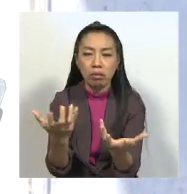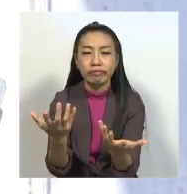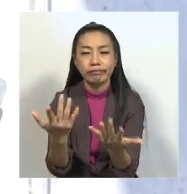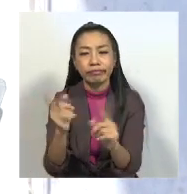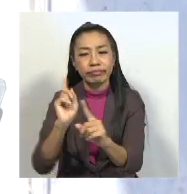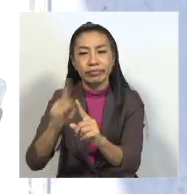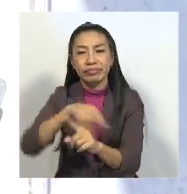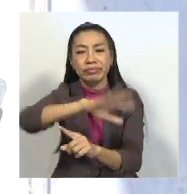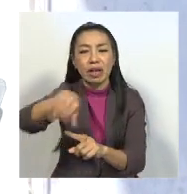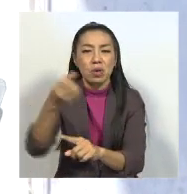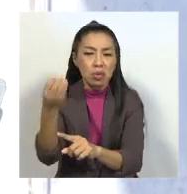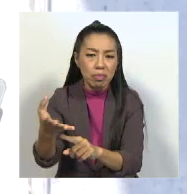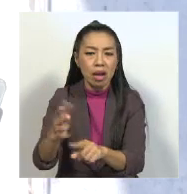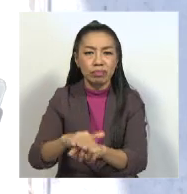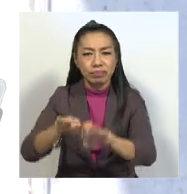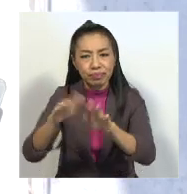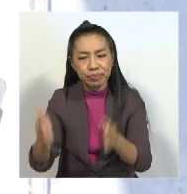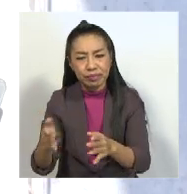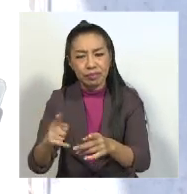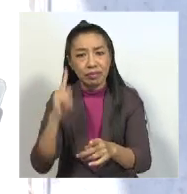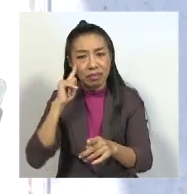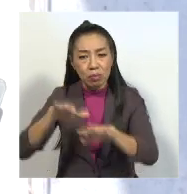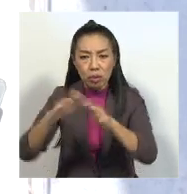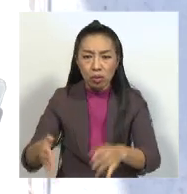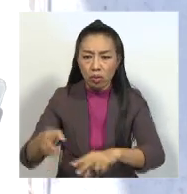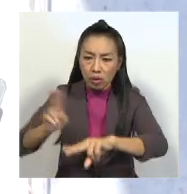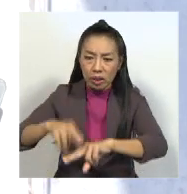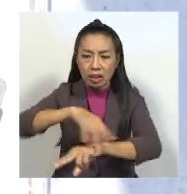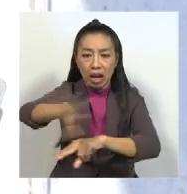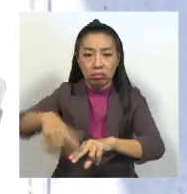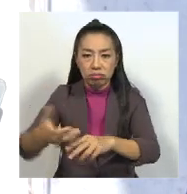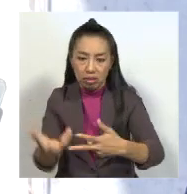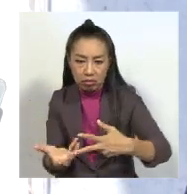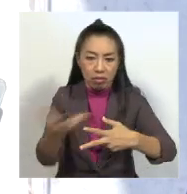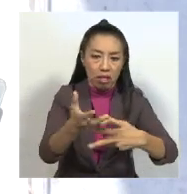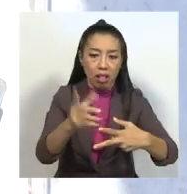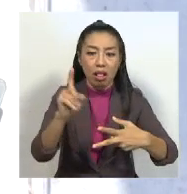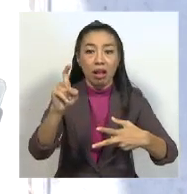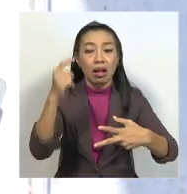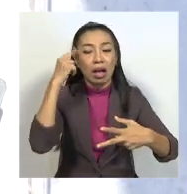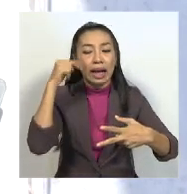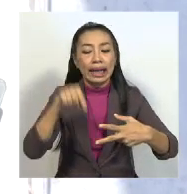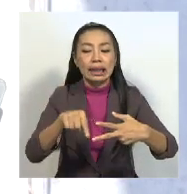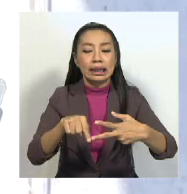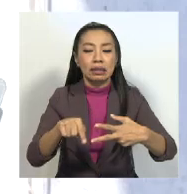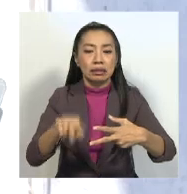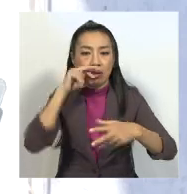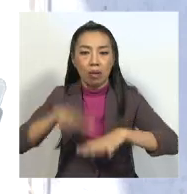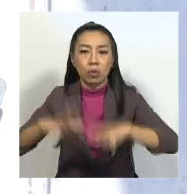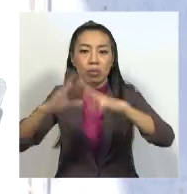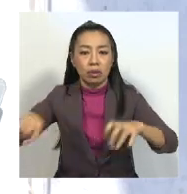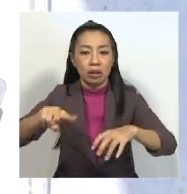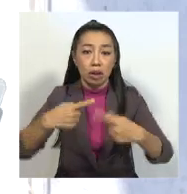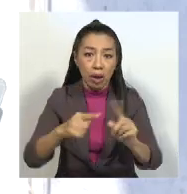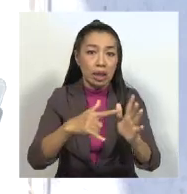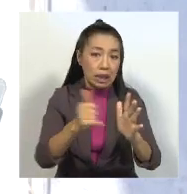พวกคลุพันธ์ส่วนใหญ่จะเป็นพวกคลุพันธ์ที่มันหนักๆนะคะที่เราเอาขึ้นชั้นคาชั้นบนไม่ได้แต่พวกยา